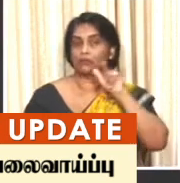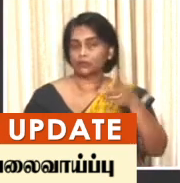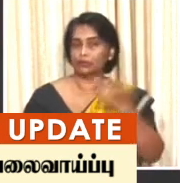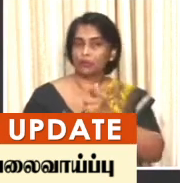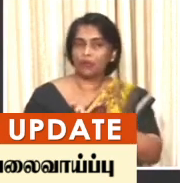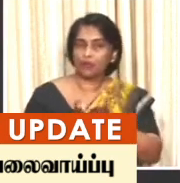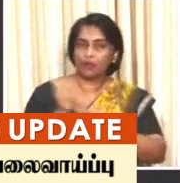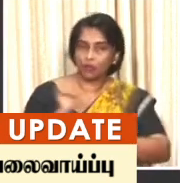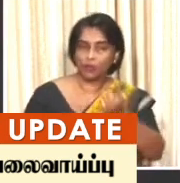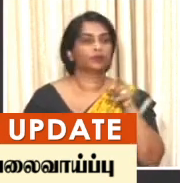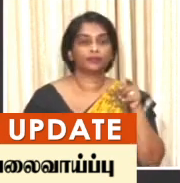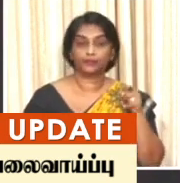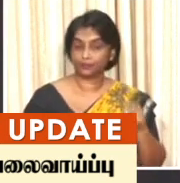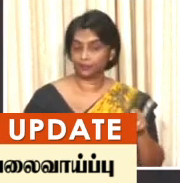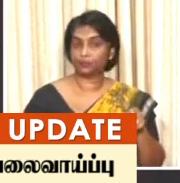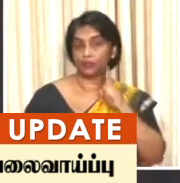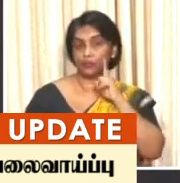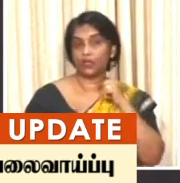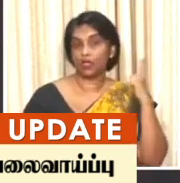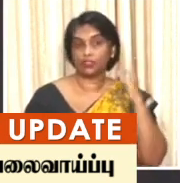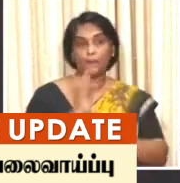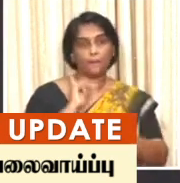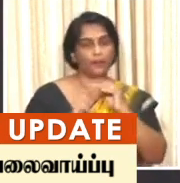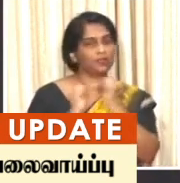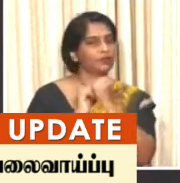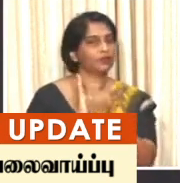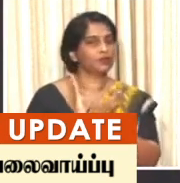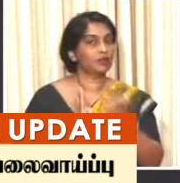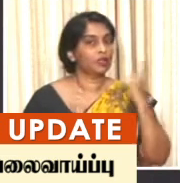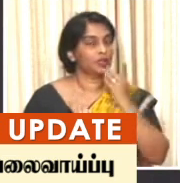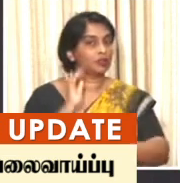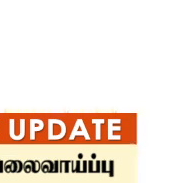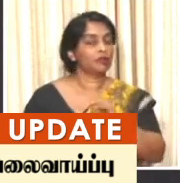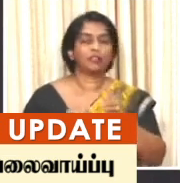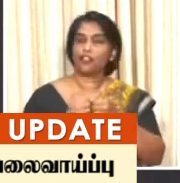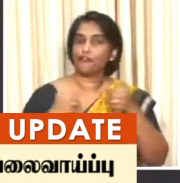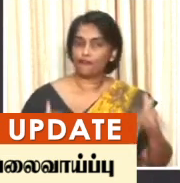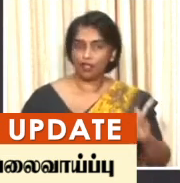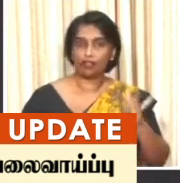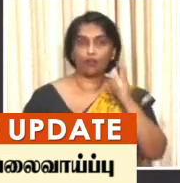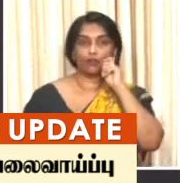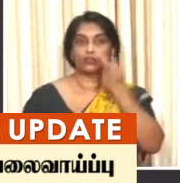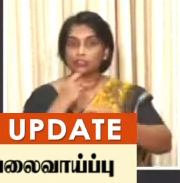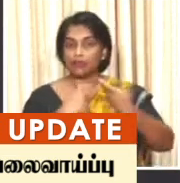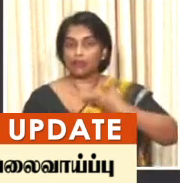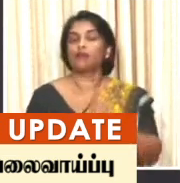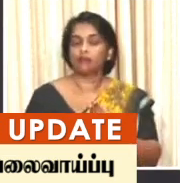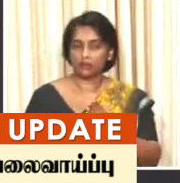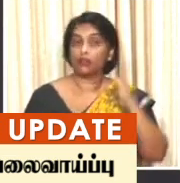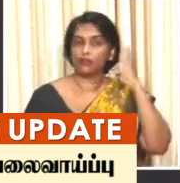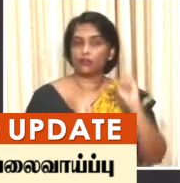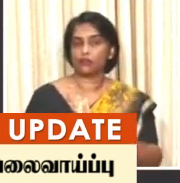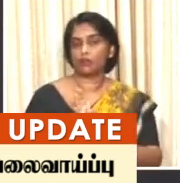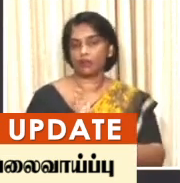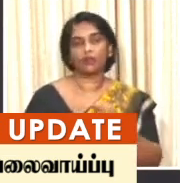මිනිස් සංක්‍රමණයක් සිද්ධ වීම. එතකොට මේක ආරක්ෂක අමාත්‍යාංශයේ වැඩපිළිවෙල. එතකොට ආරක්ෂක අමාත්‍යාංශයේ යටතේ වෙනම මේ මිනිස් වෙළඳාම වැළැක්වීම සඳහා විශේෂ